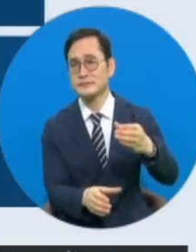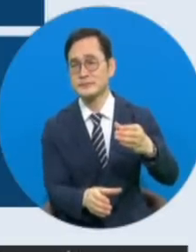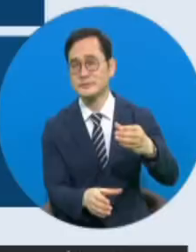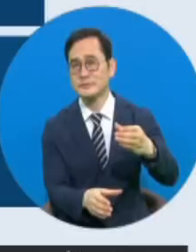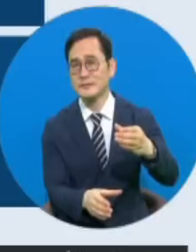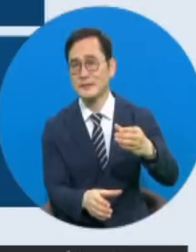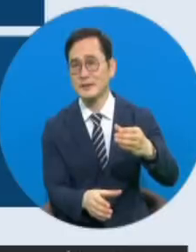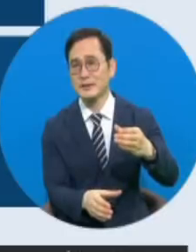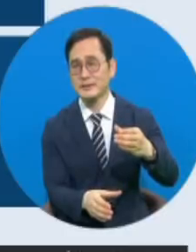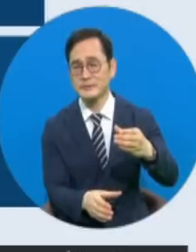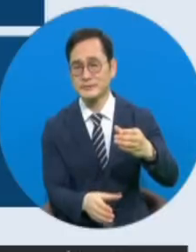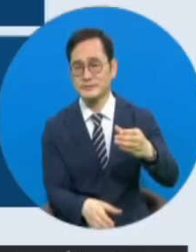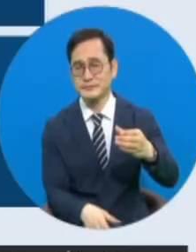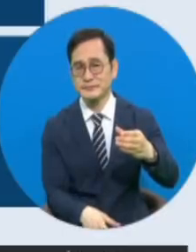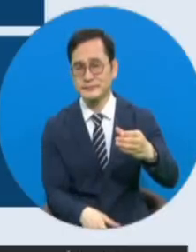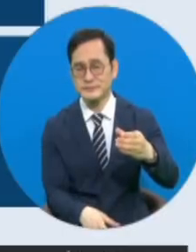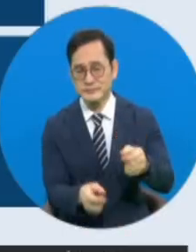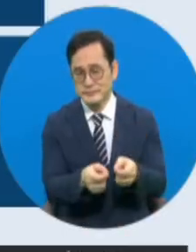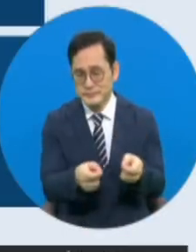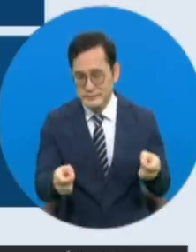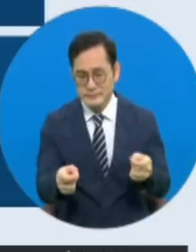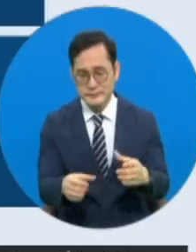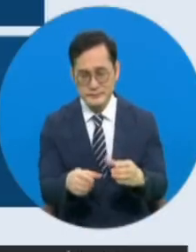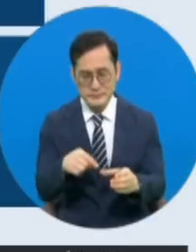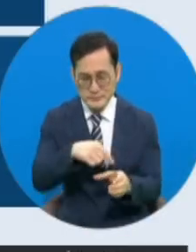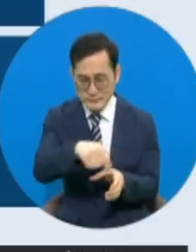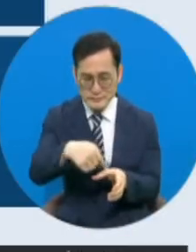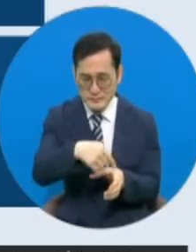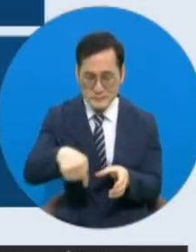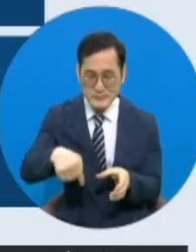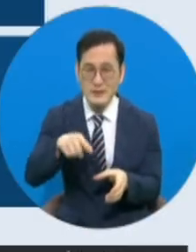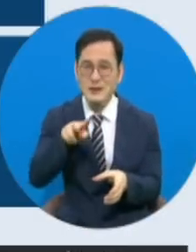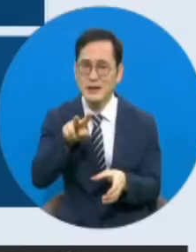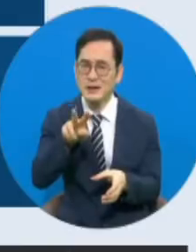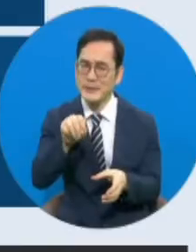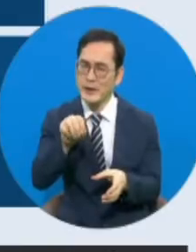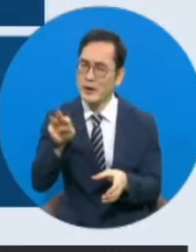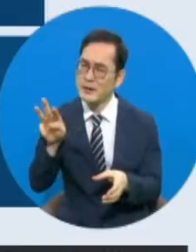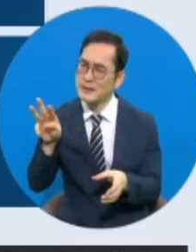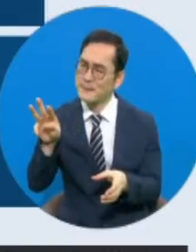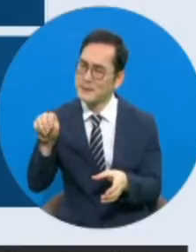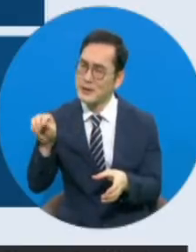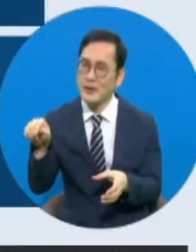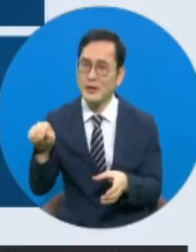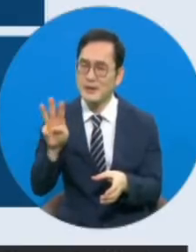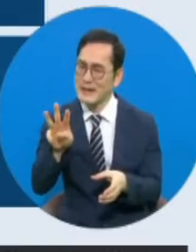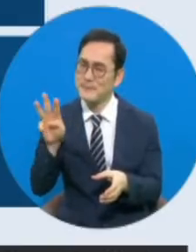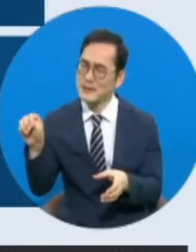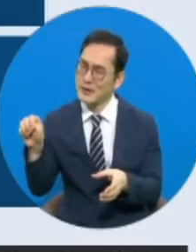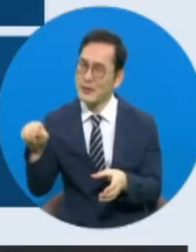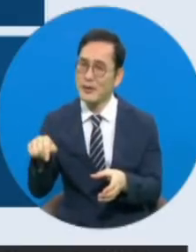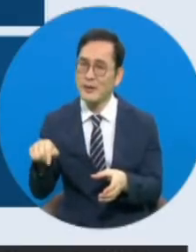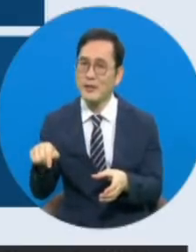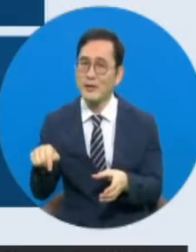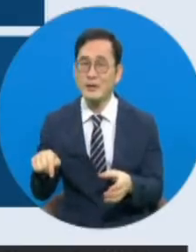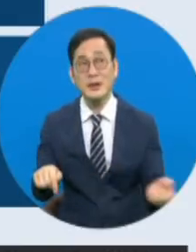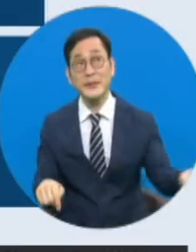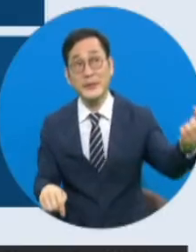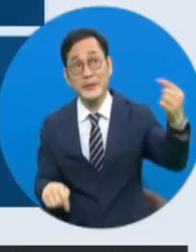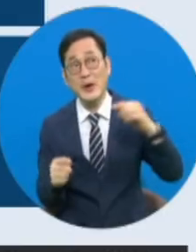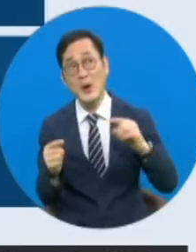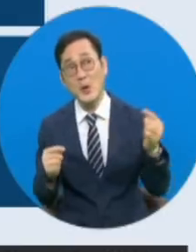찾았습니다 굉장히 발빠르게 잘 찾은 거고 사실은 우리 군인이 해군이 미리 떨어질 지점에 대기하고 있었다고